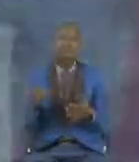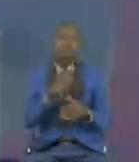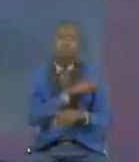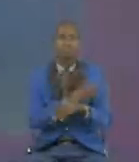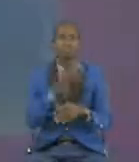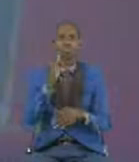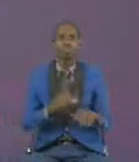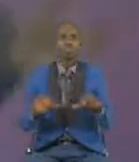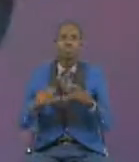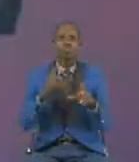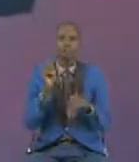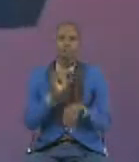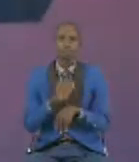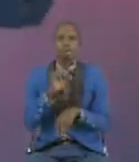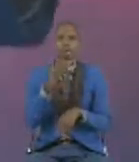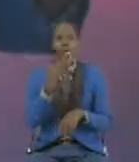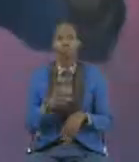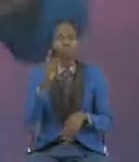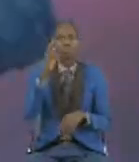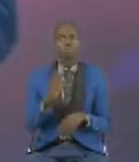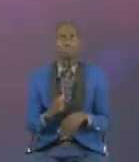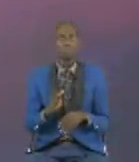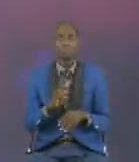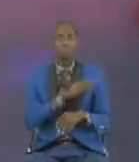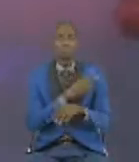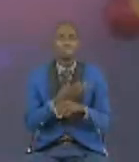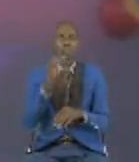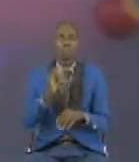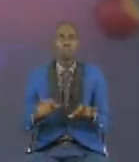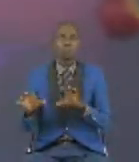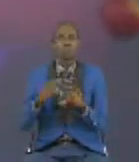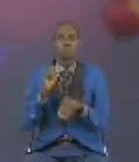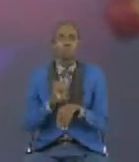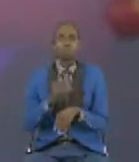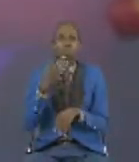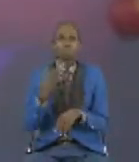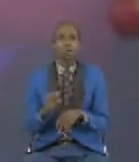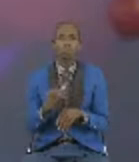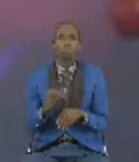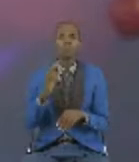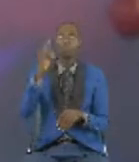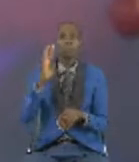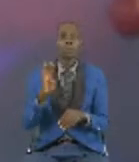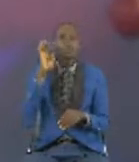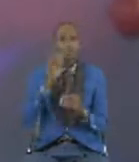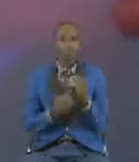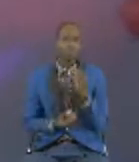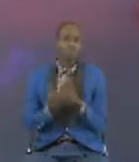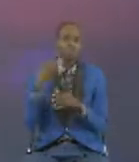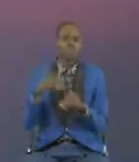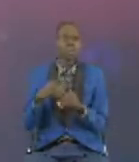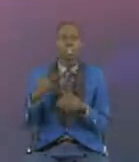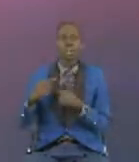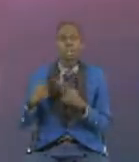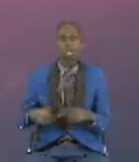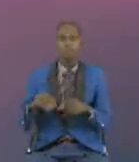19, 20. C'est ainsi que la parole du Seigneur croissait en puissance et en force. Elle croissait dans le cœur de chacun.